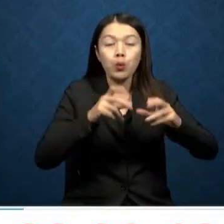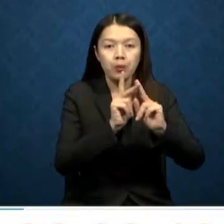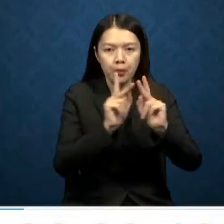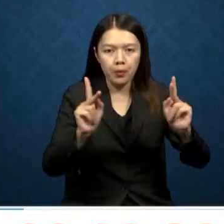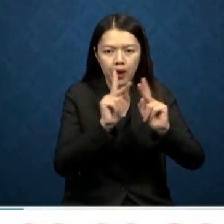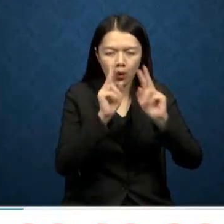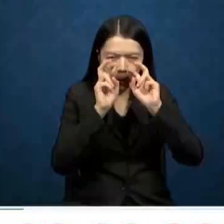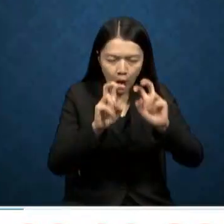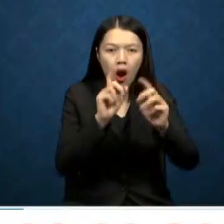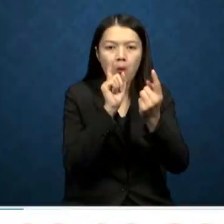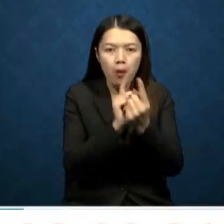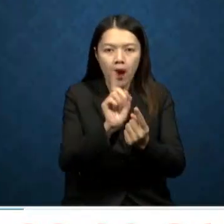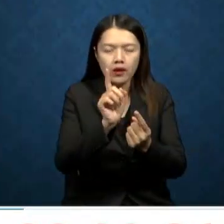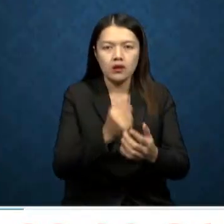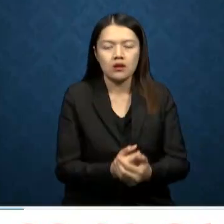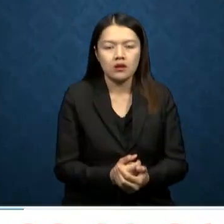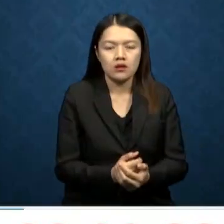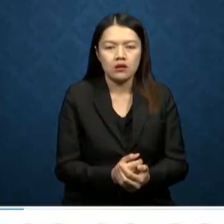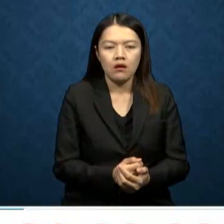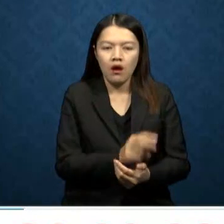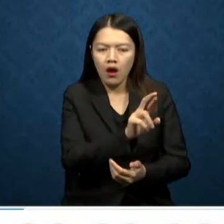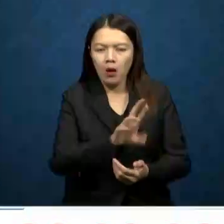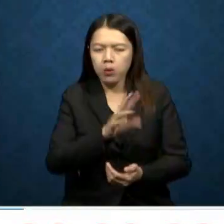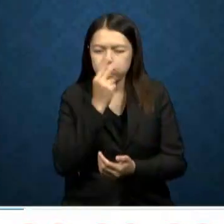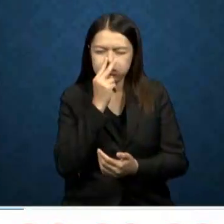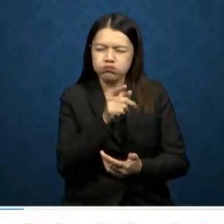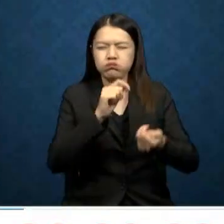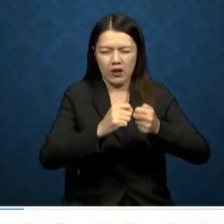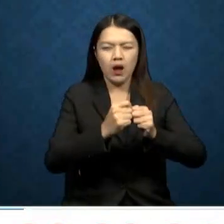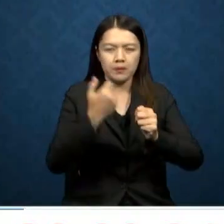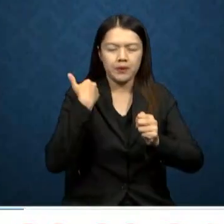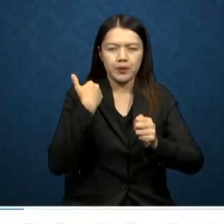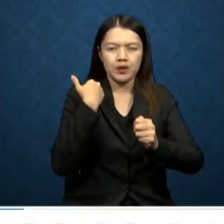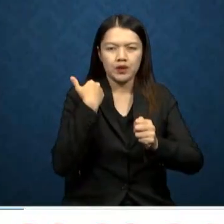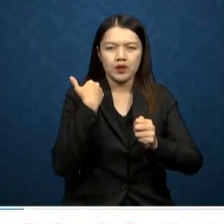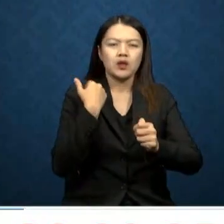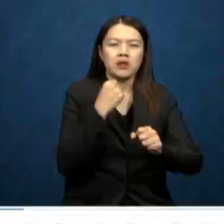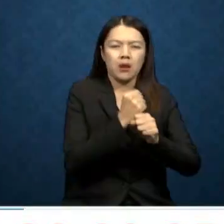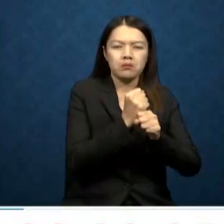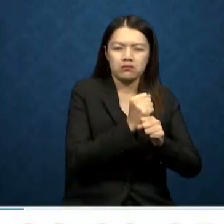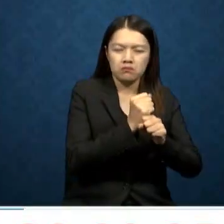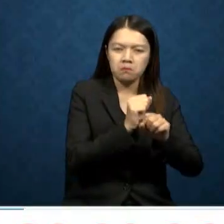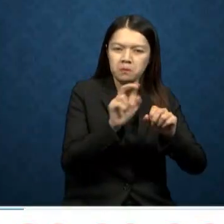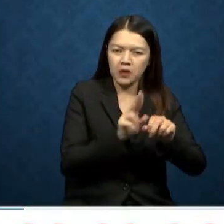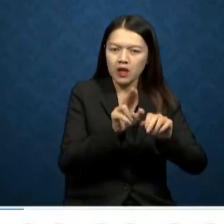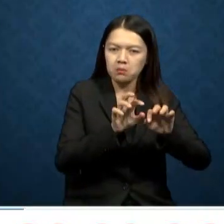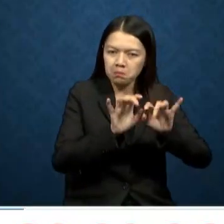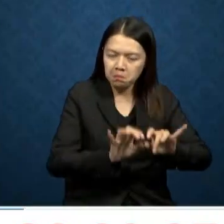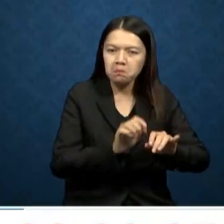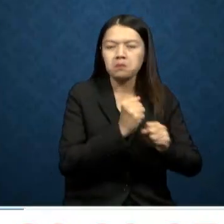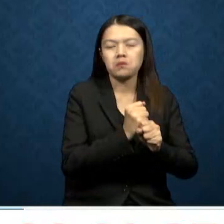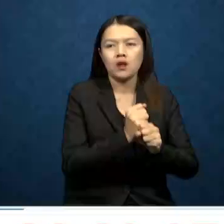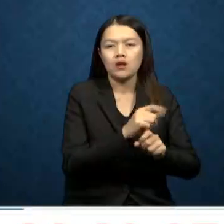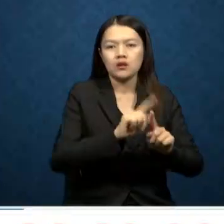พบว่าระบบดังกล่าวยังมีปัญหาในทางปฏิบัติดังนี้ข้อ